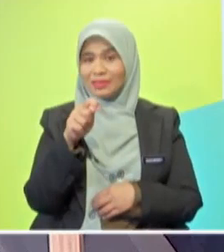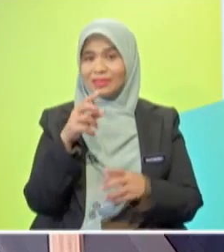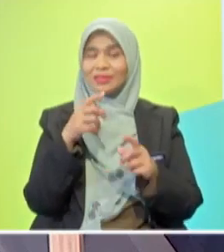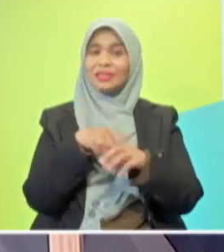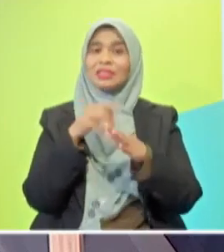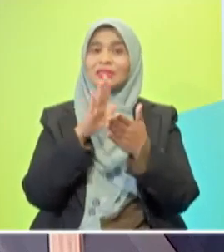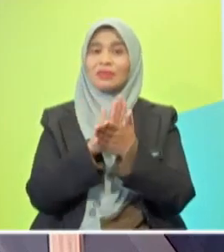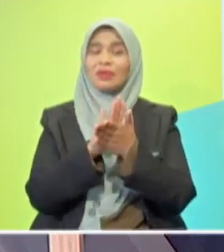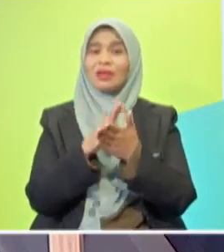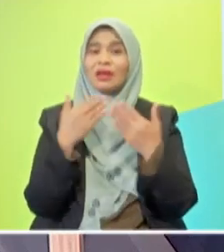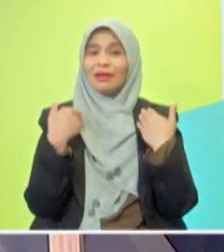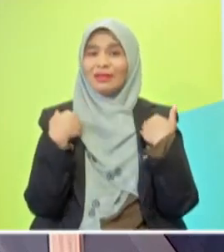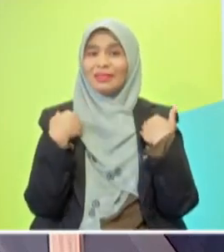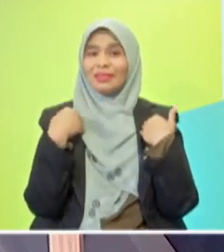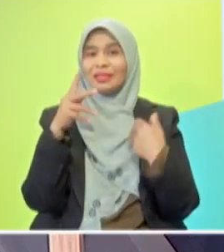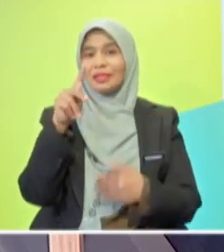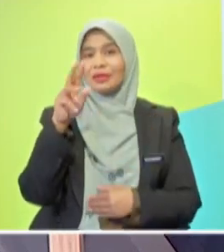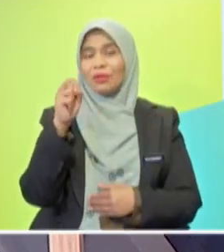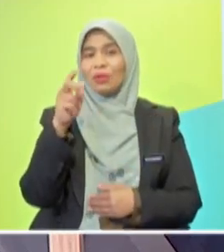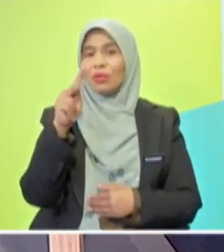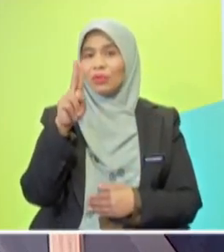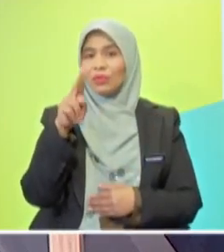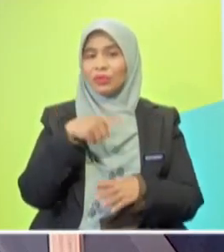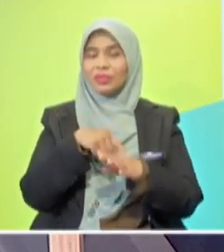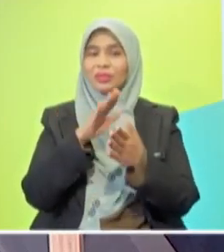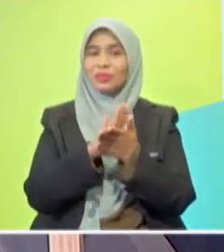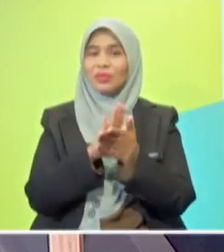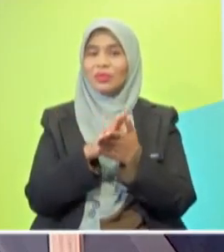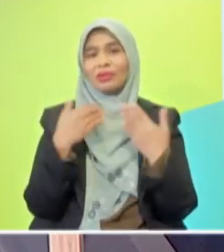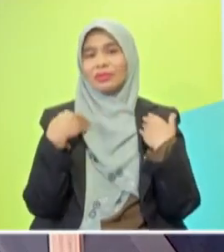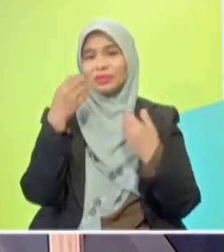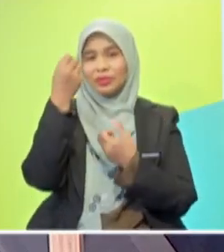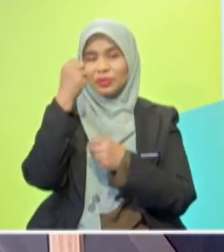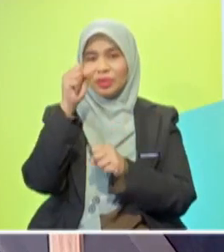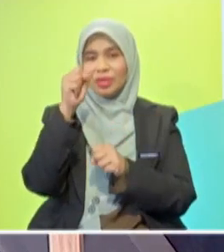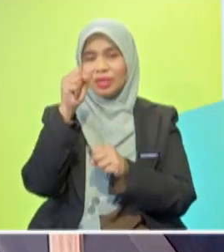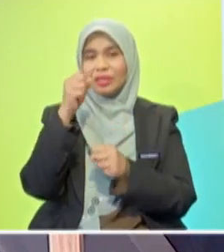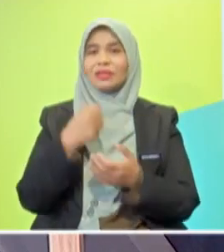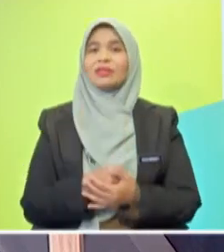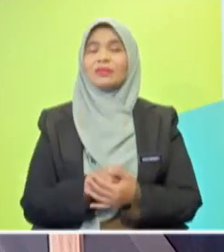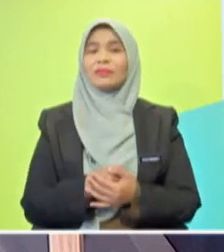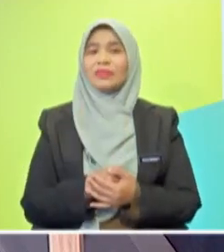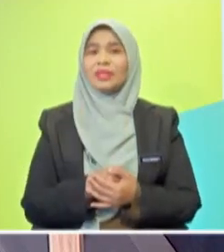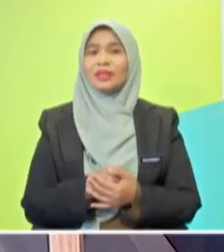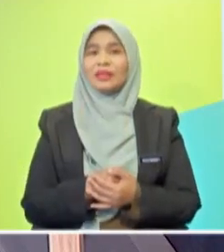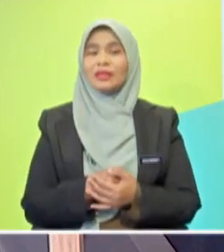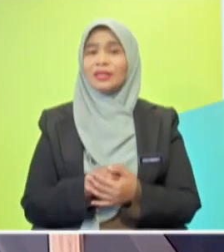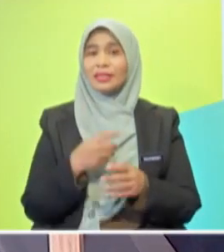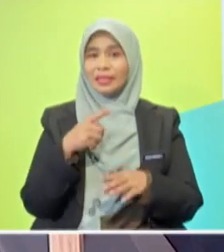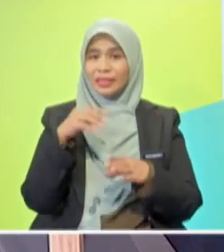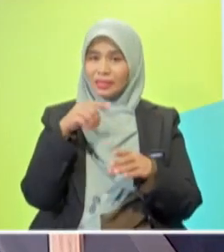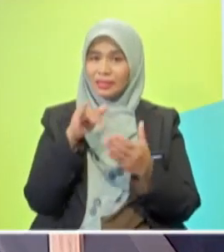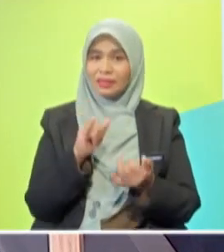aktiviti co-curriculum unit uniform kan? Ya. Kita ada sukan permainan semua kelab satuan. So, dekat